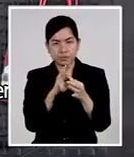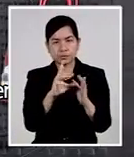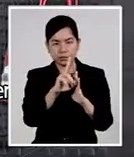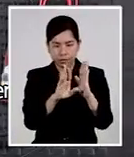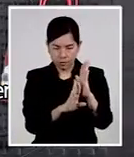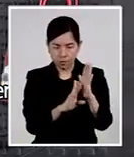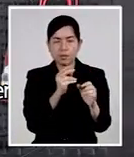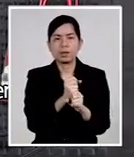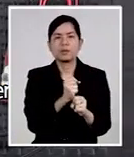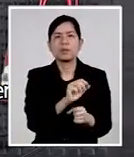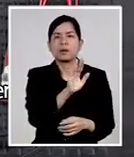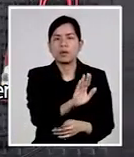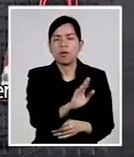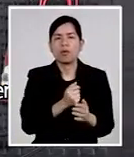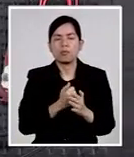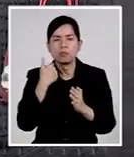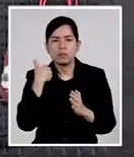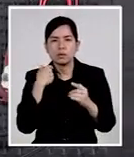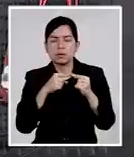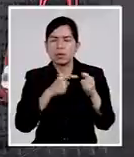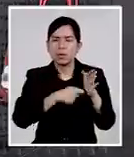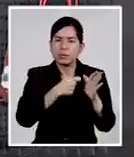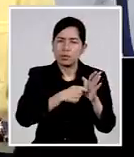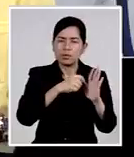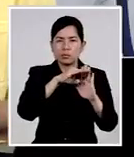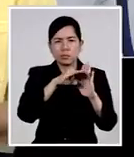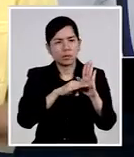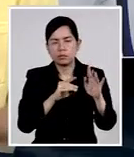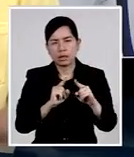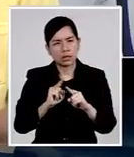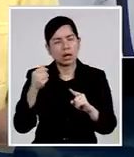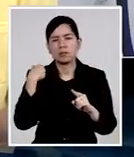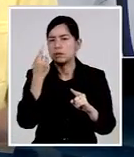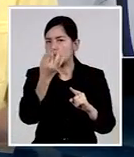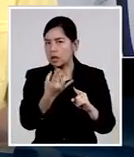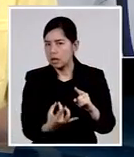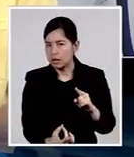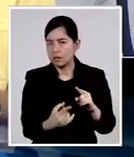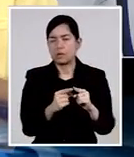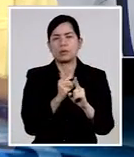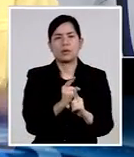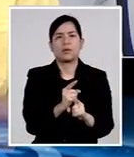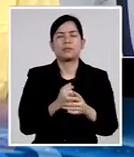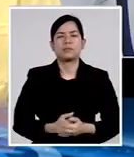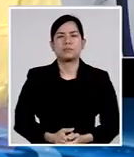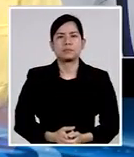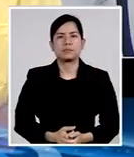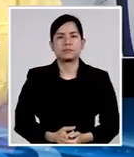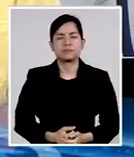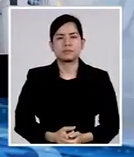งานจริงๆมันมีเหตุและก็ผลมันมีเงื่อนไขอยู่เยอะแยะมากมายนะครับดังนั้นนะ